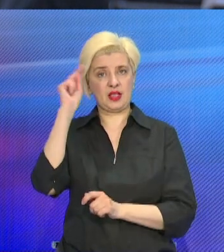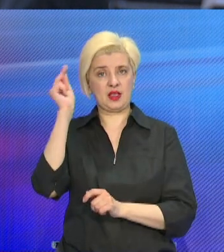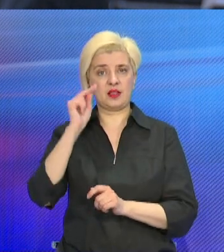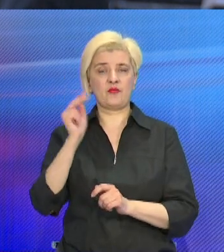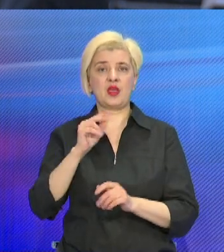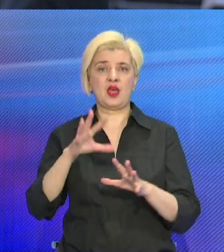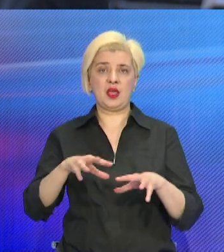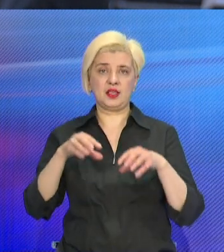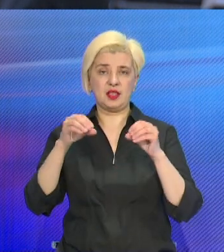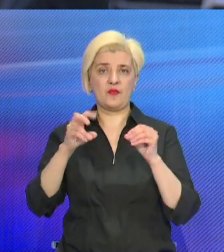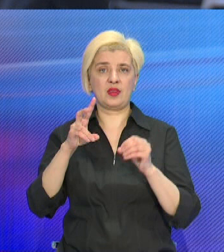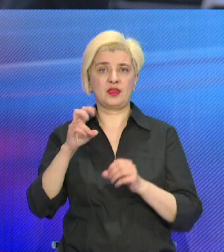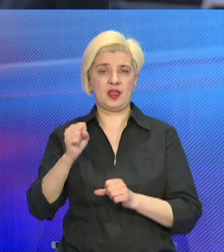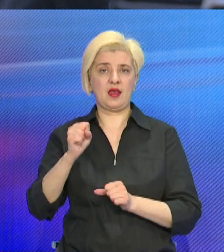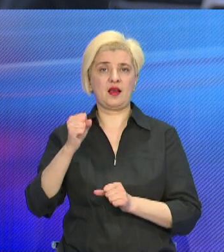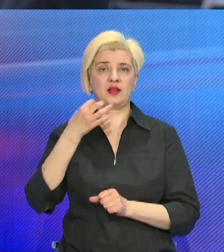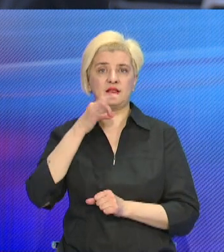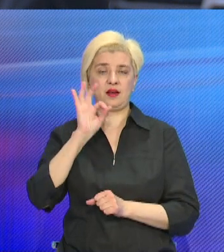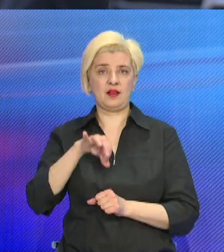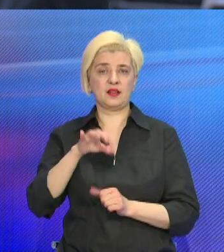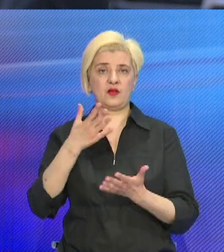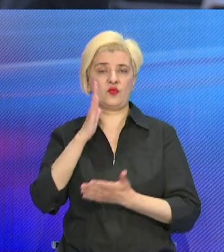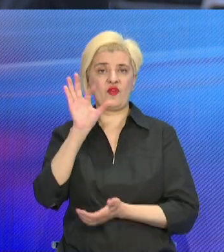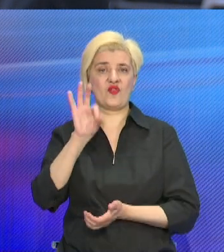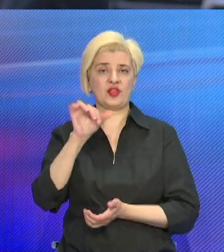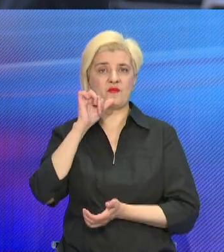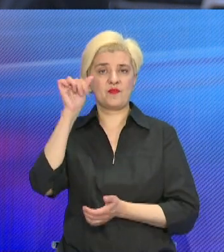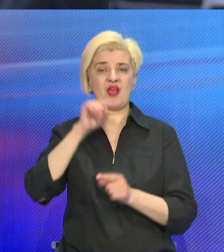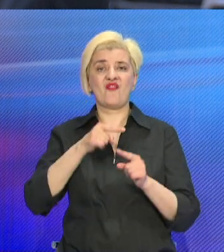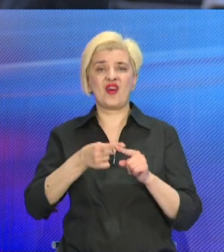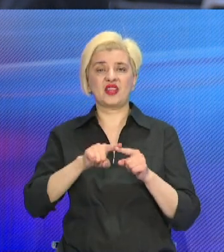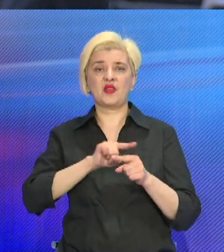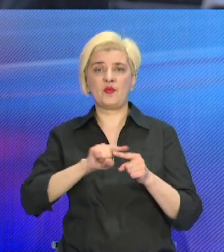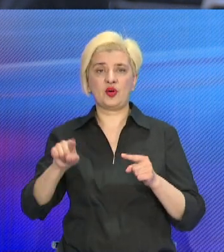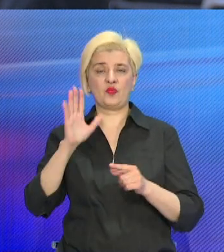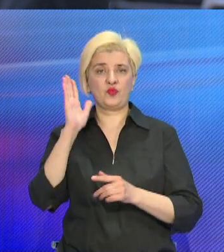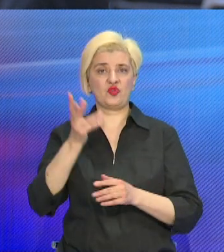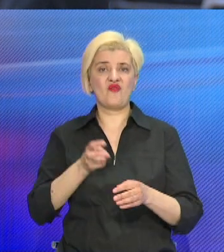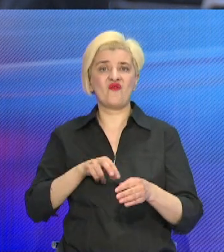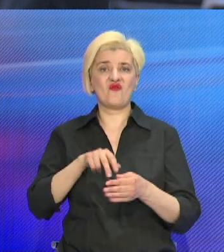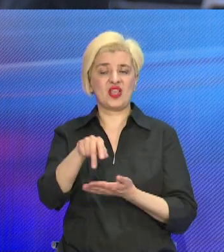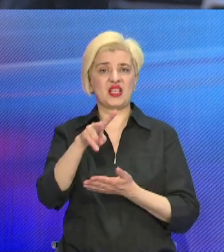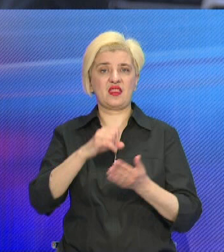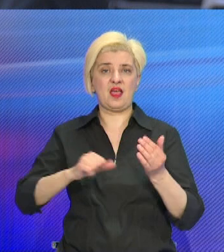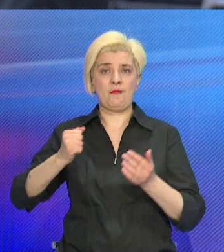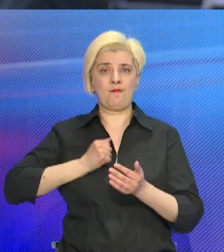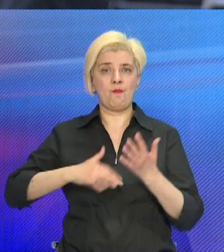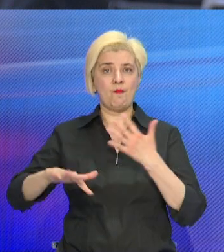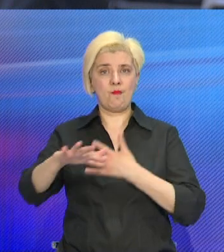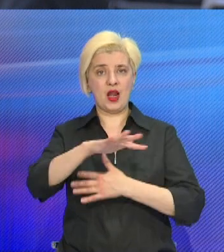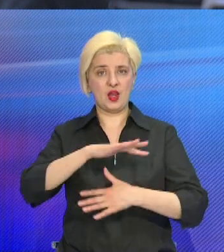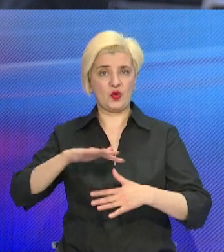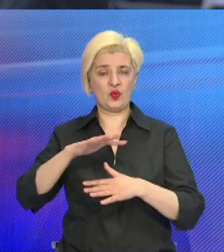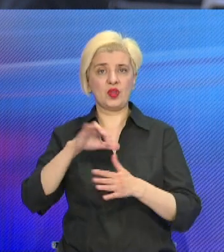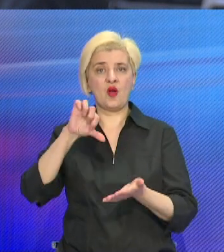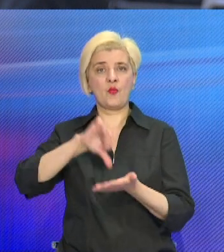октябре месяце. В этот период им предстоит выйти на полигоны, на участки местности, принять участие